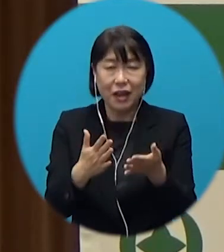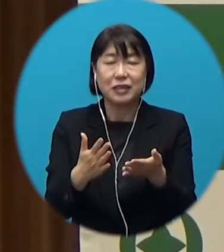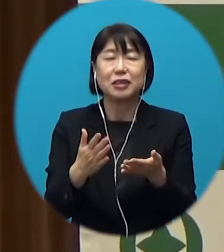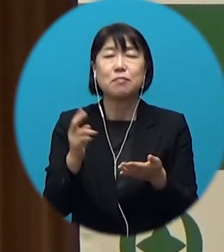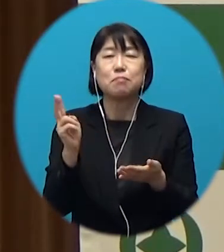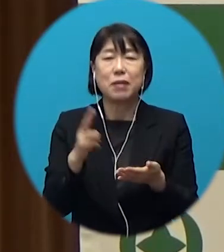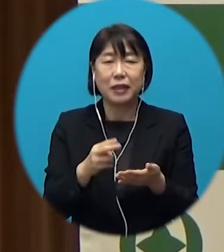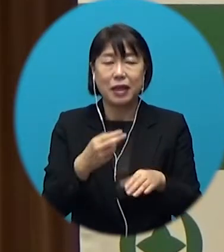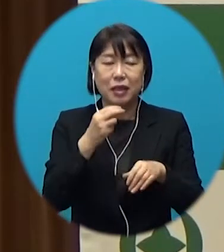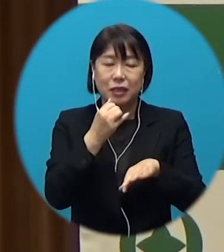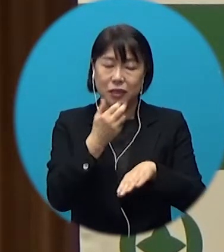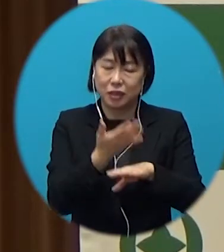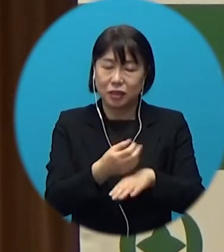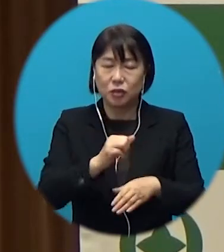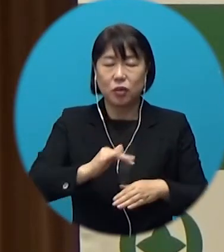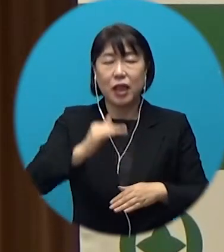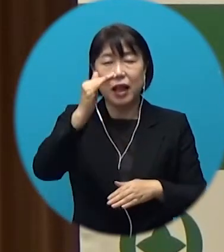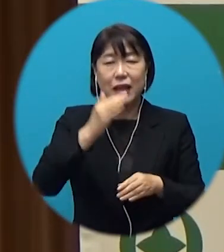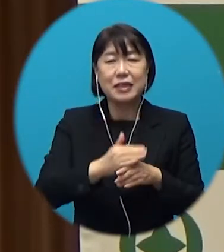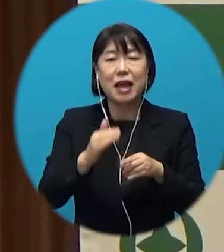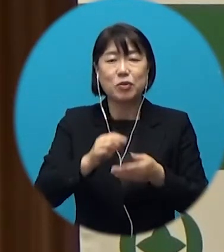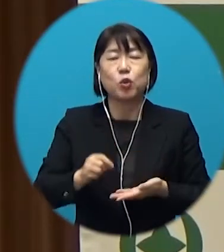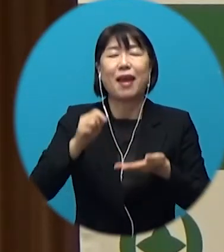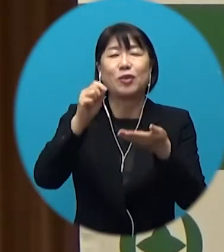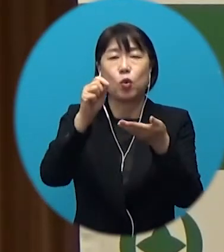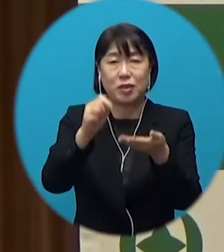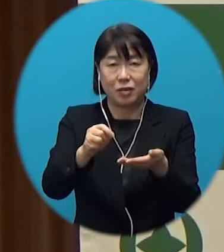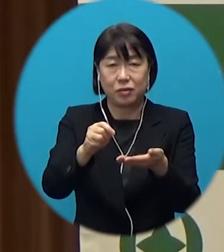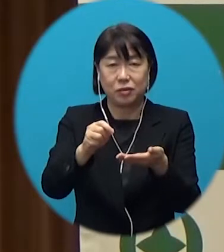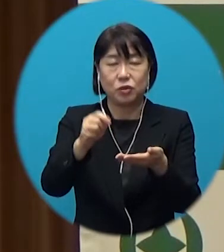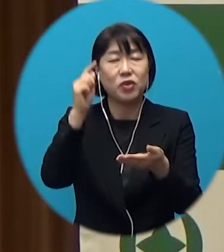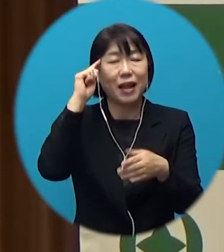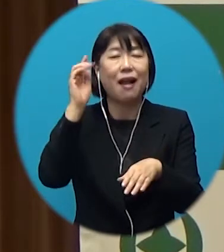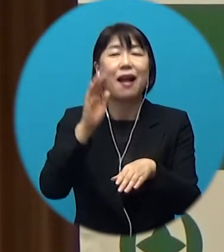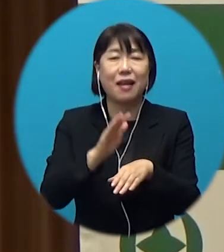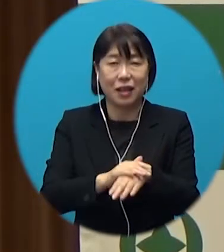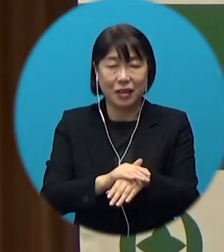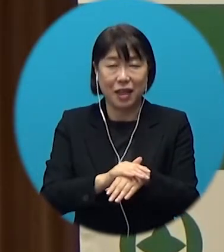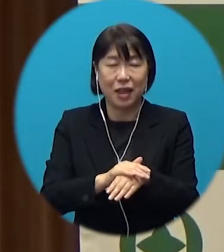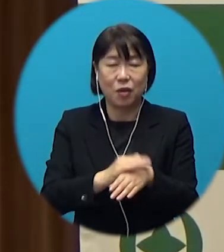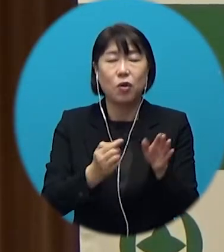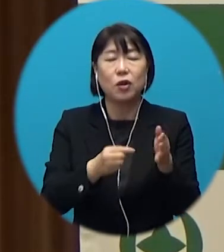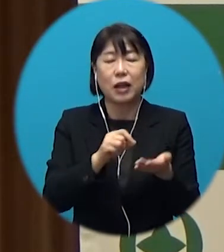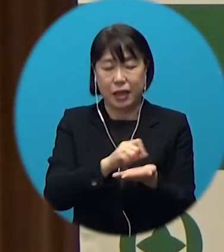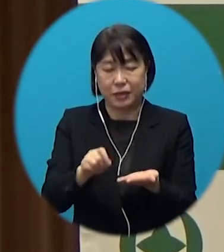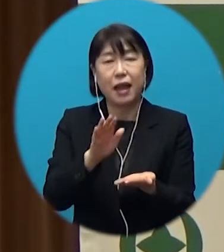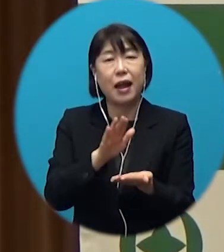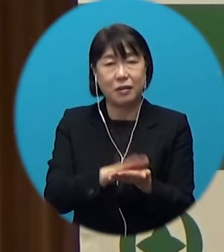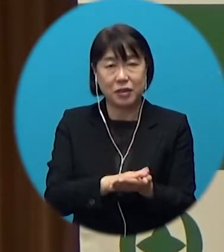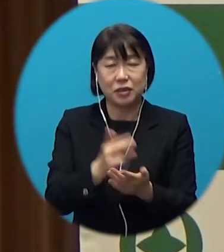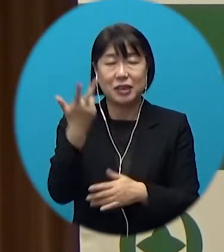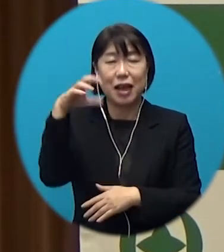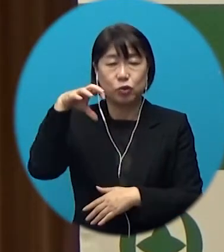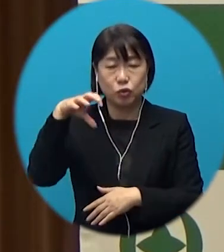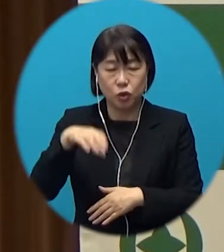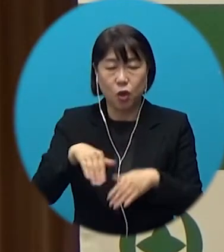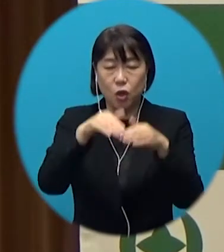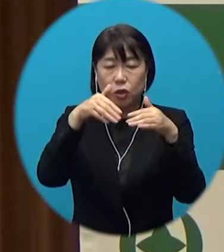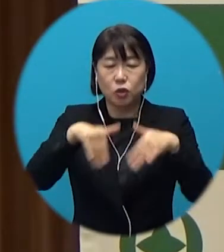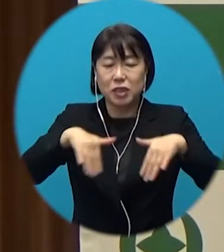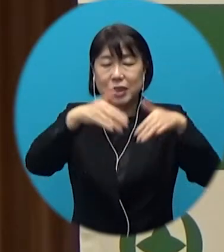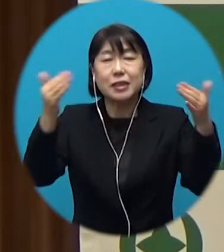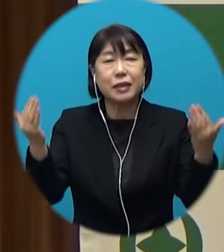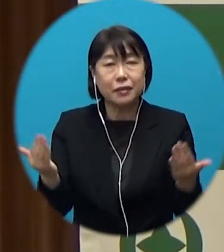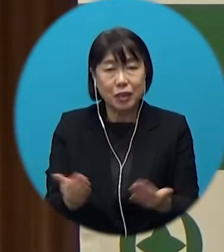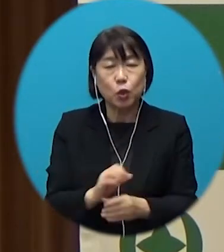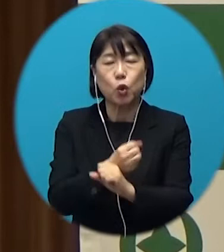高いサービスを提供していく、そうした考え方をですね、分析させていただいて、市役所の職員の自然体としても進めていきた